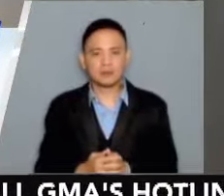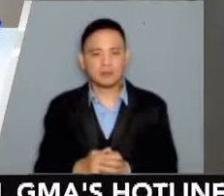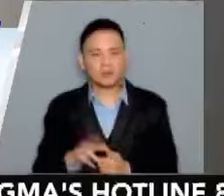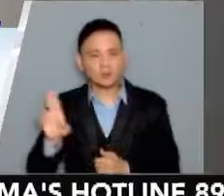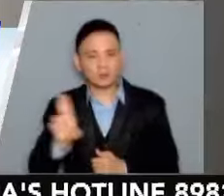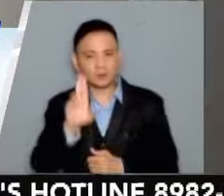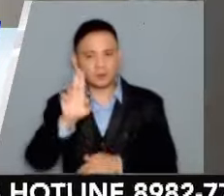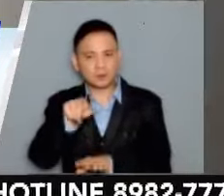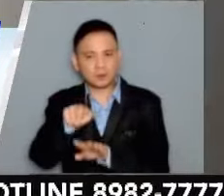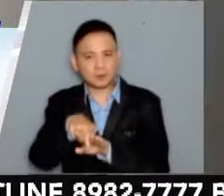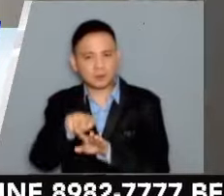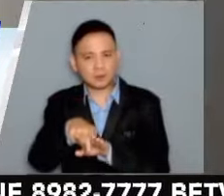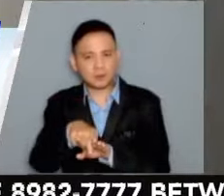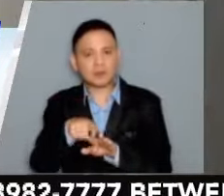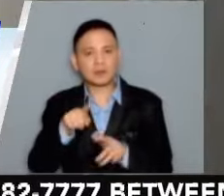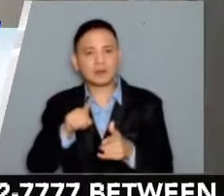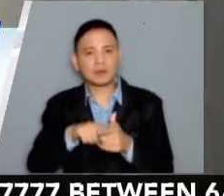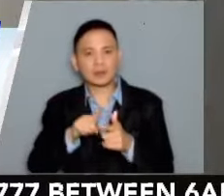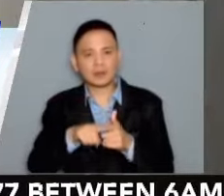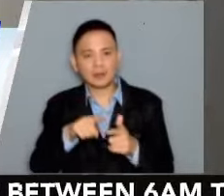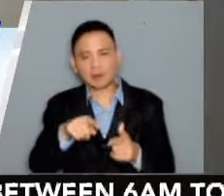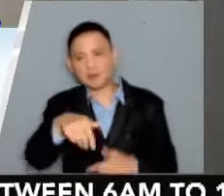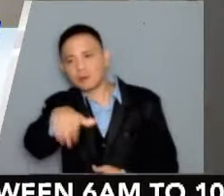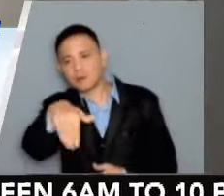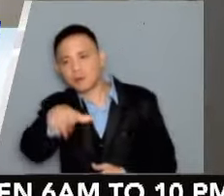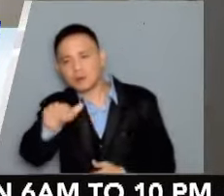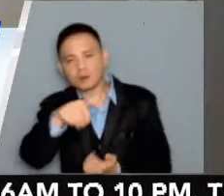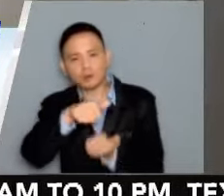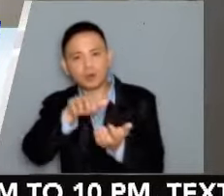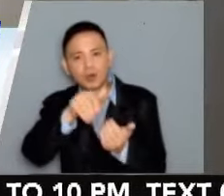palayo ang aso hanggang makarating sila ng